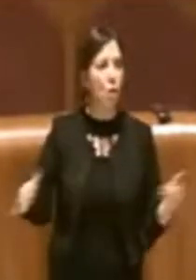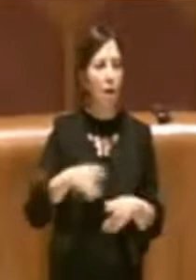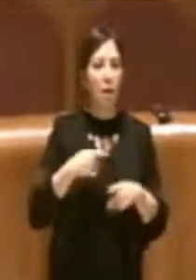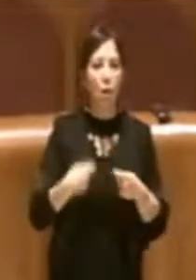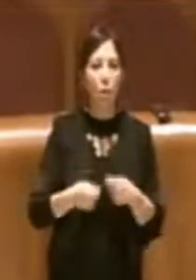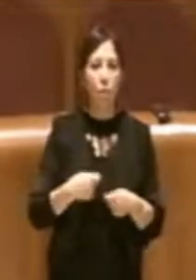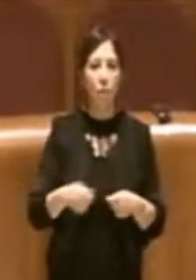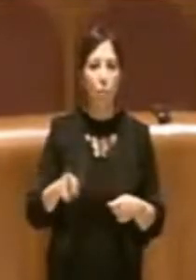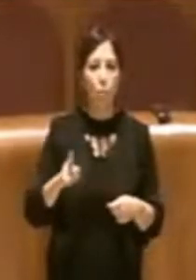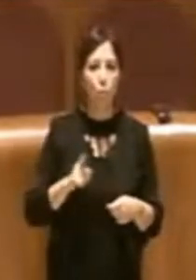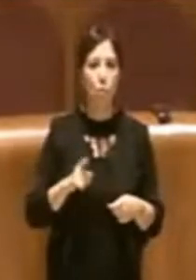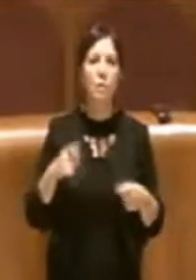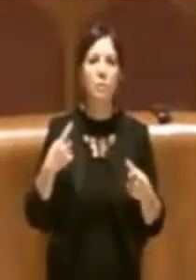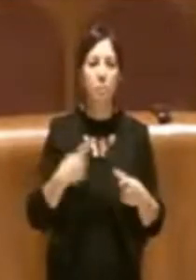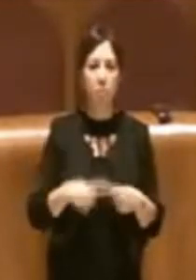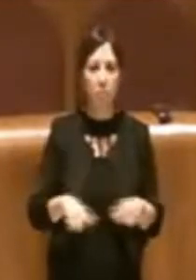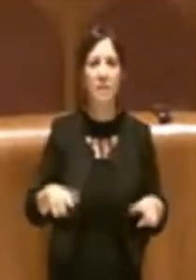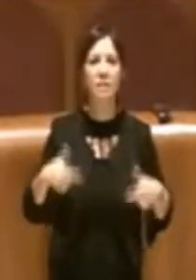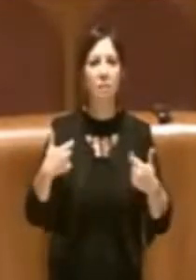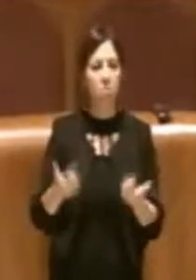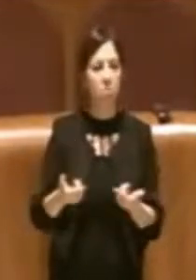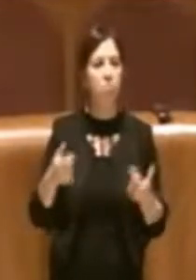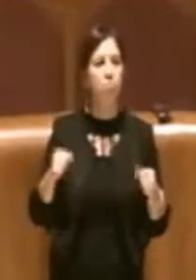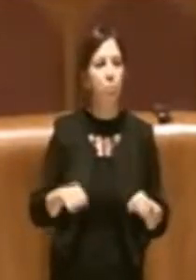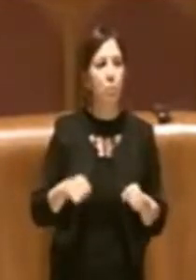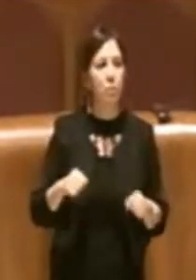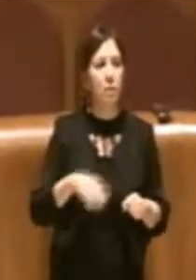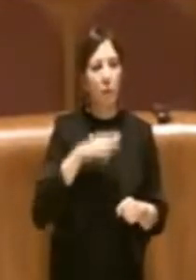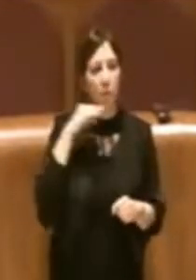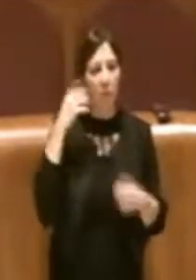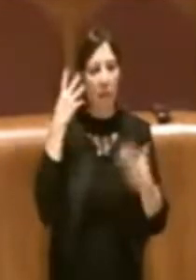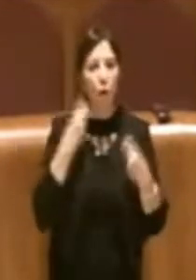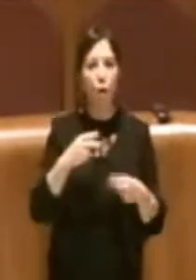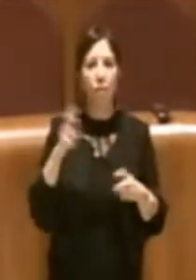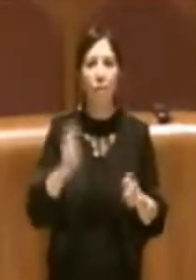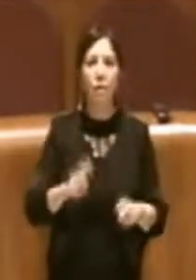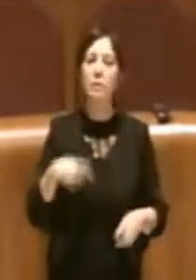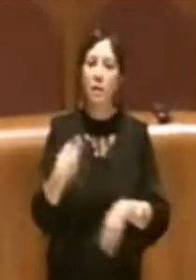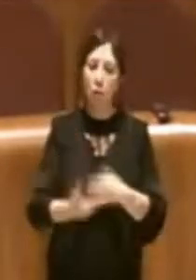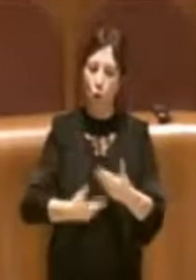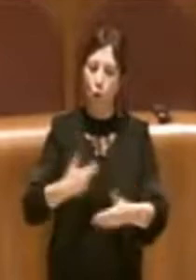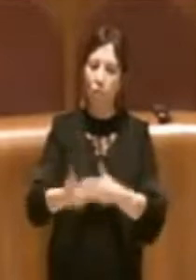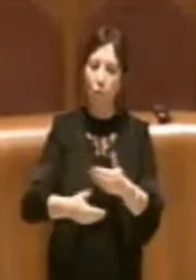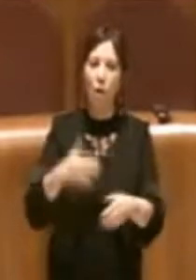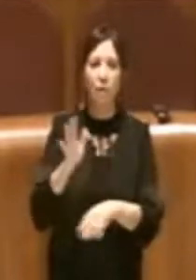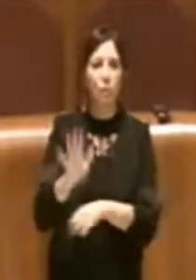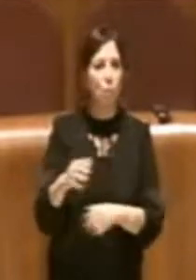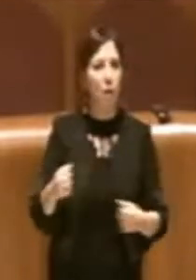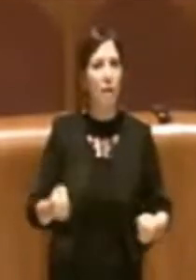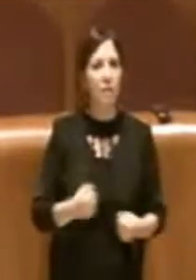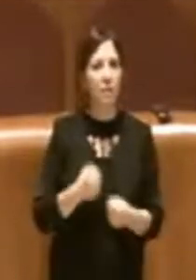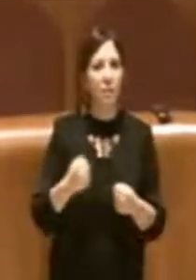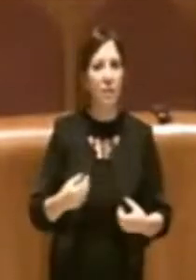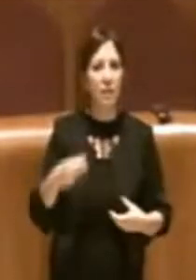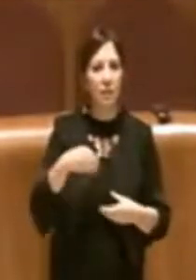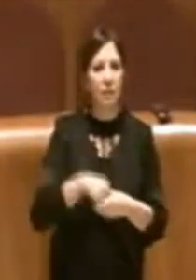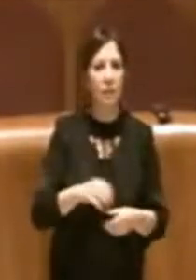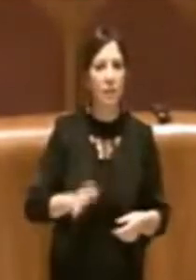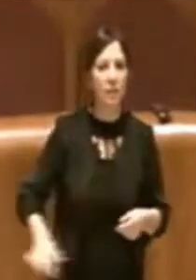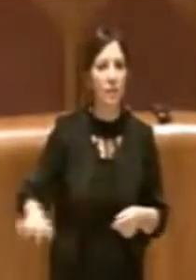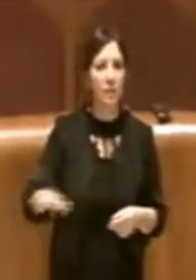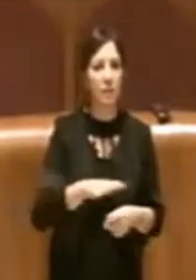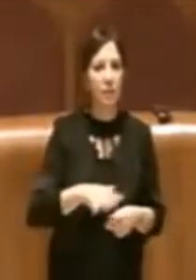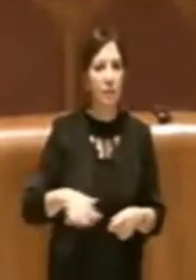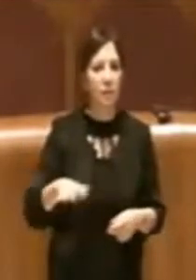commerciale municipale, proprio per dare la possibilità alla pecora elettrica di continuare le sue attività all'interno del